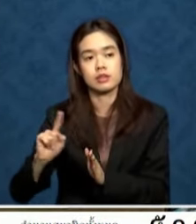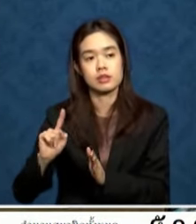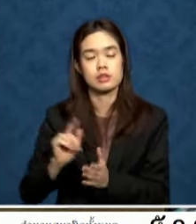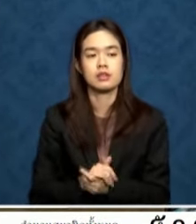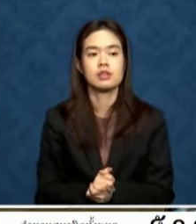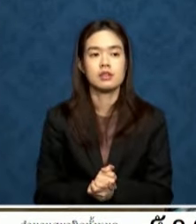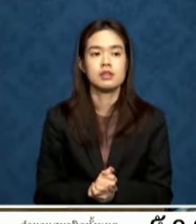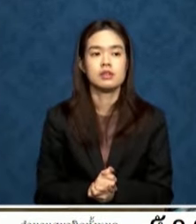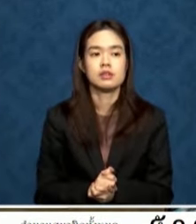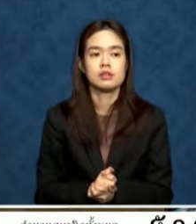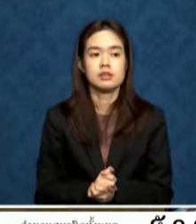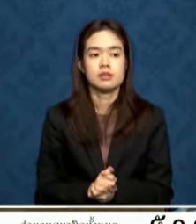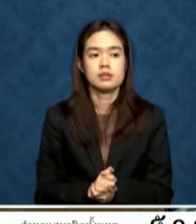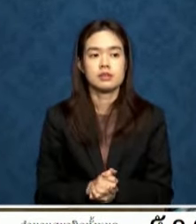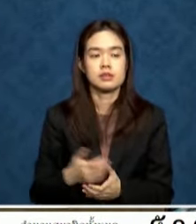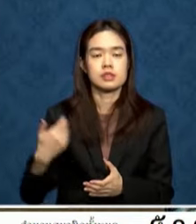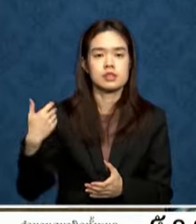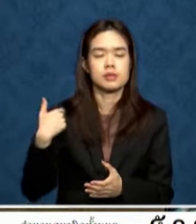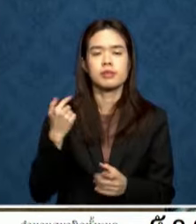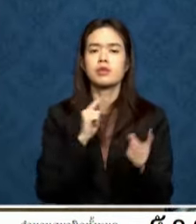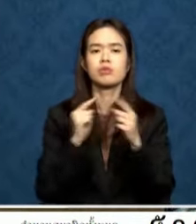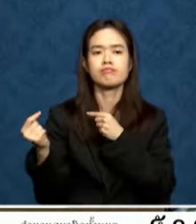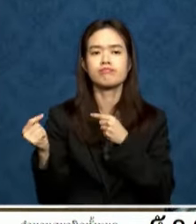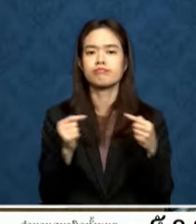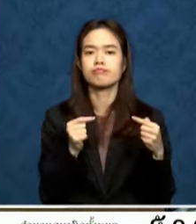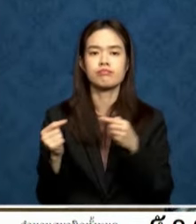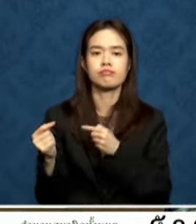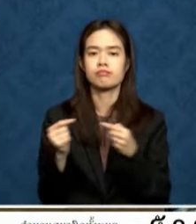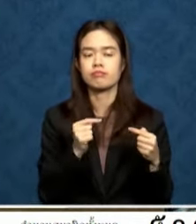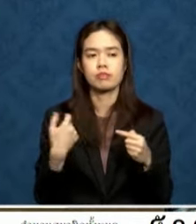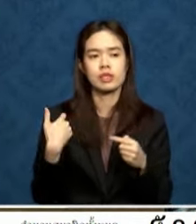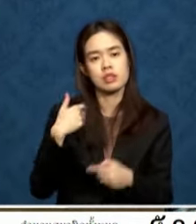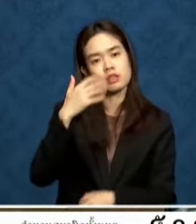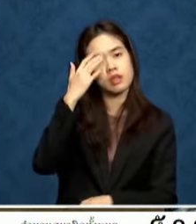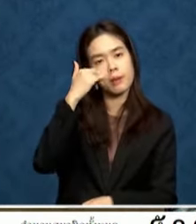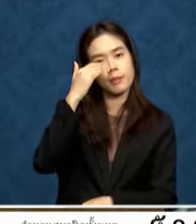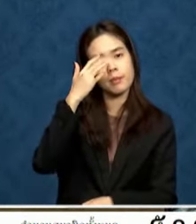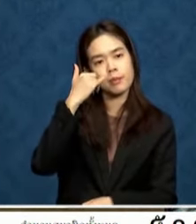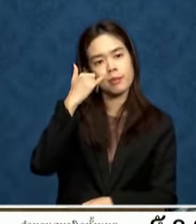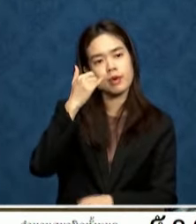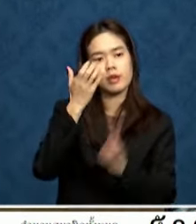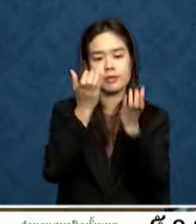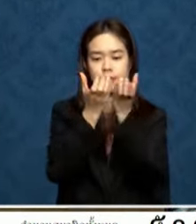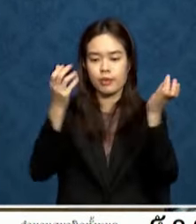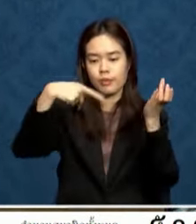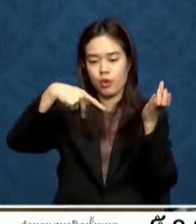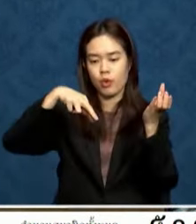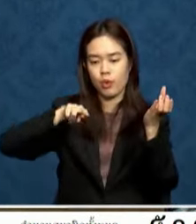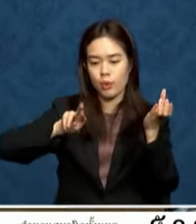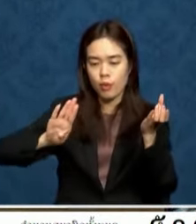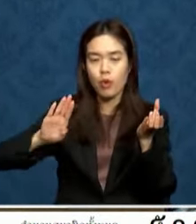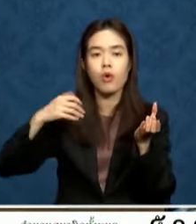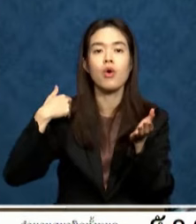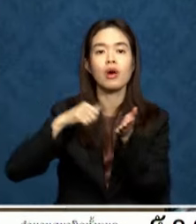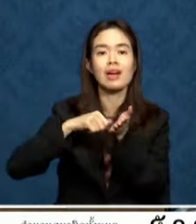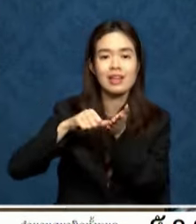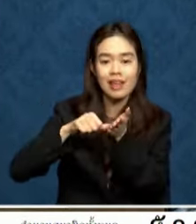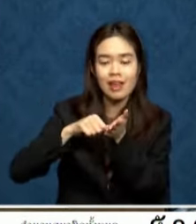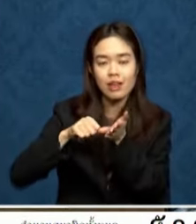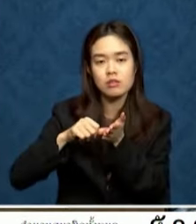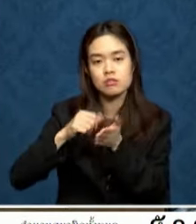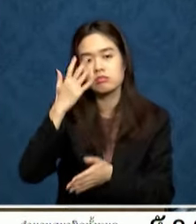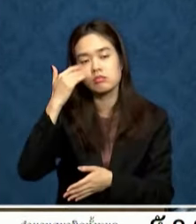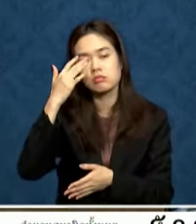อย่างนั้นก็จะมีเสียงวิพากษ์วิจารณ์ตามมาว่าทำไมจะต้องแก้พ.ร.บ.ประชามติเพื่อให้ผ่านรัฐธรรมนูญได้โดยง่